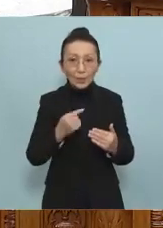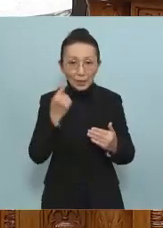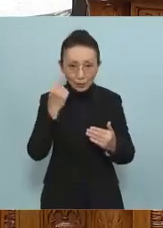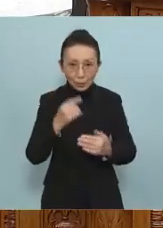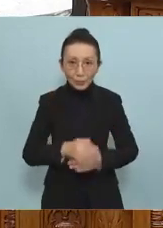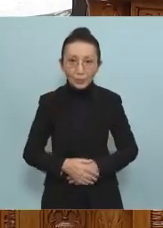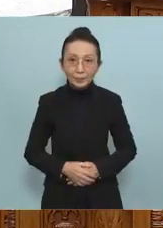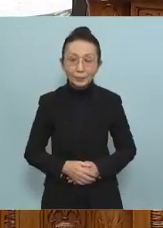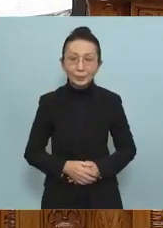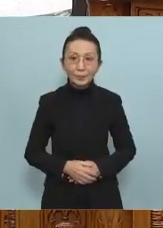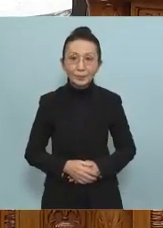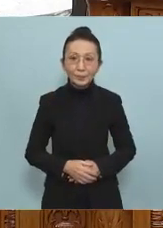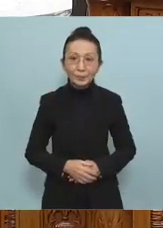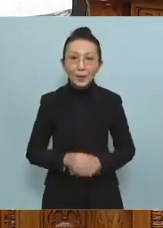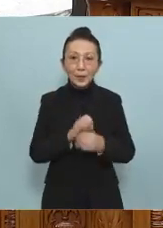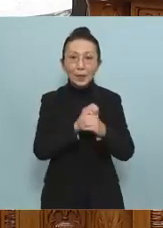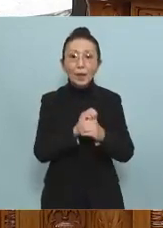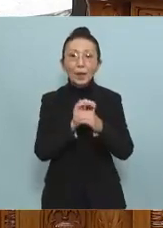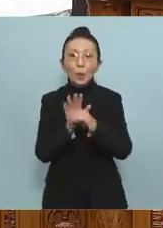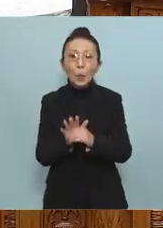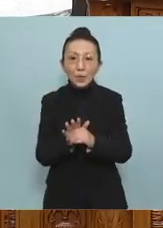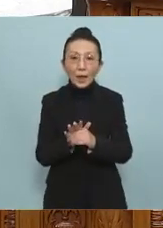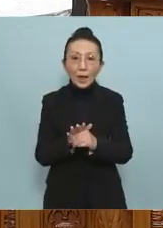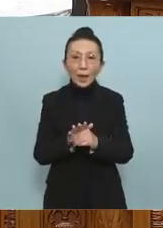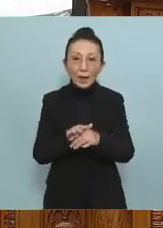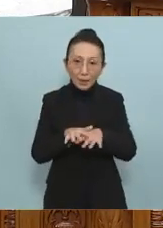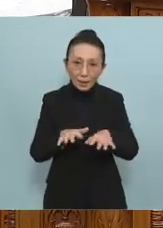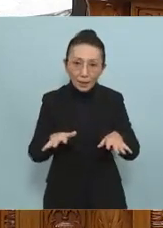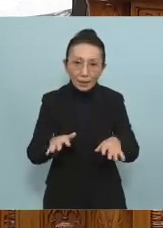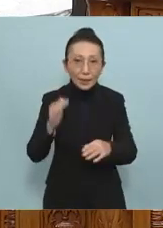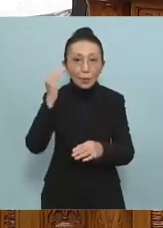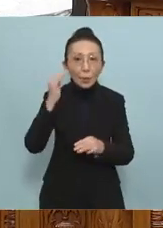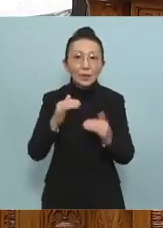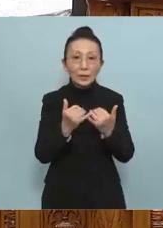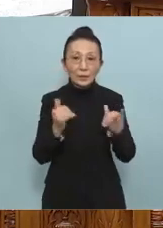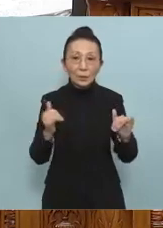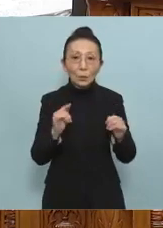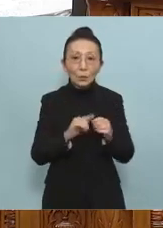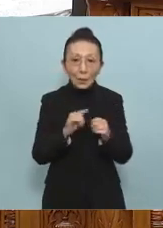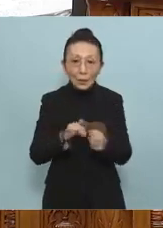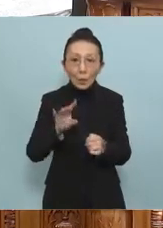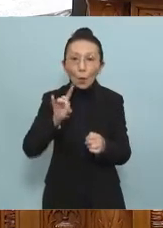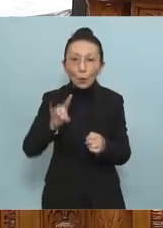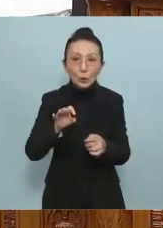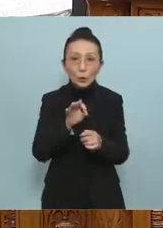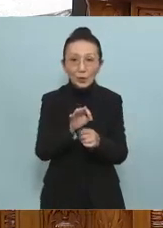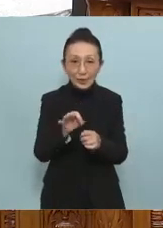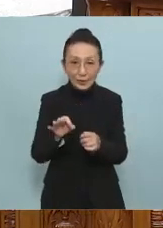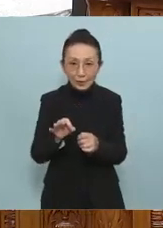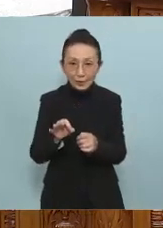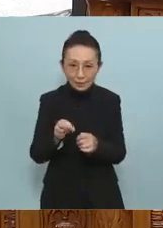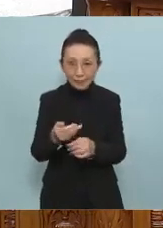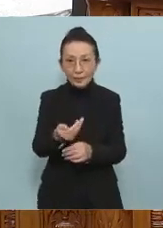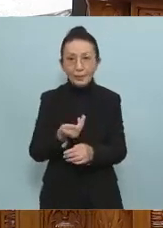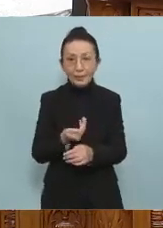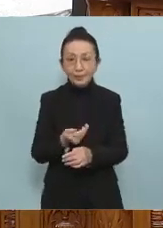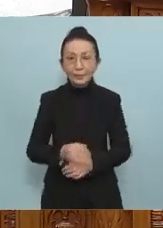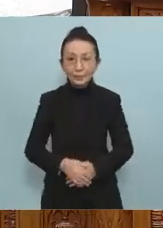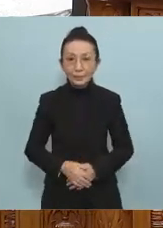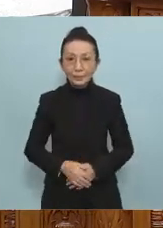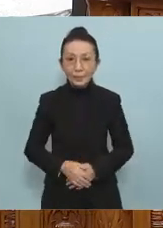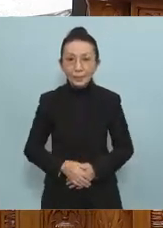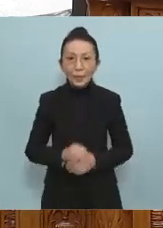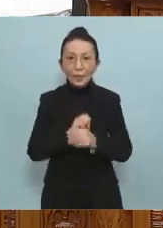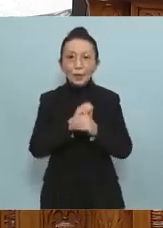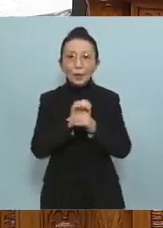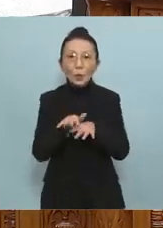。コロナでお困りの皆様への給付金支給についてお尋ねがありました。新型コ